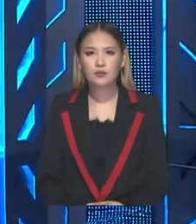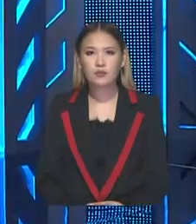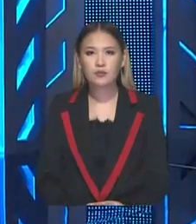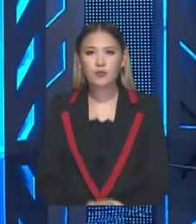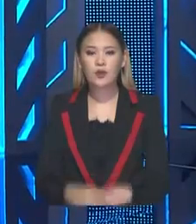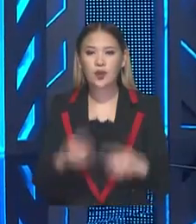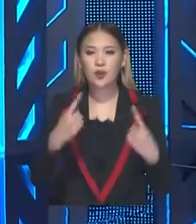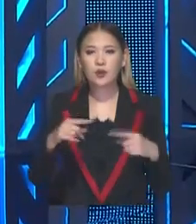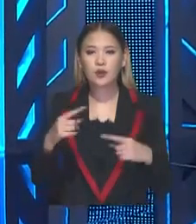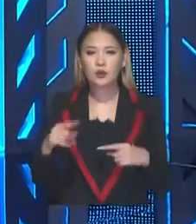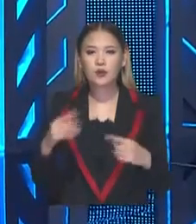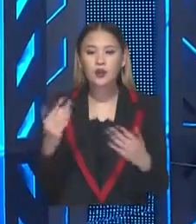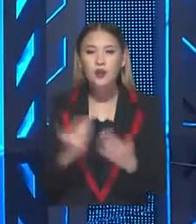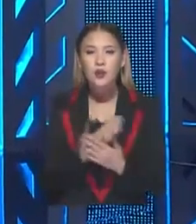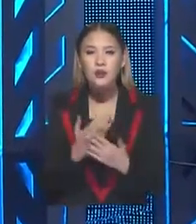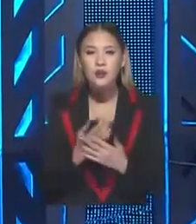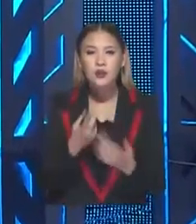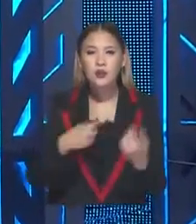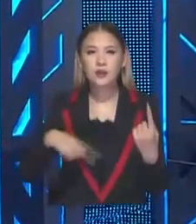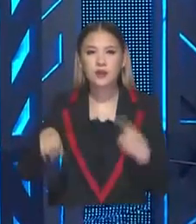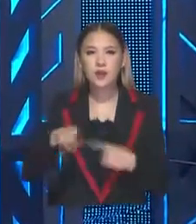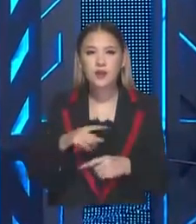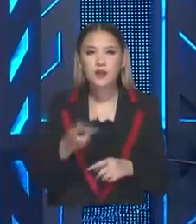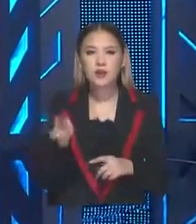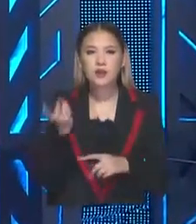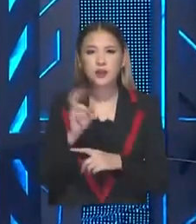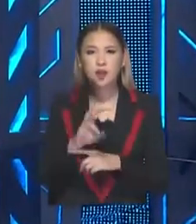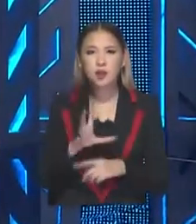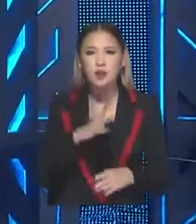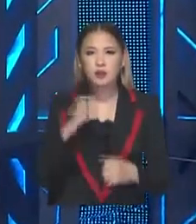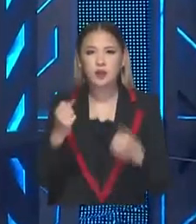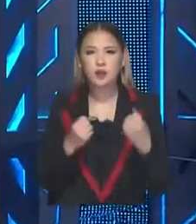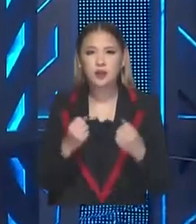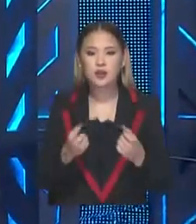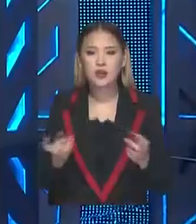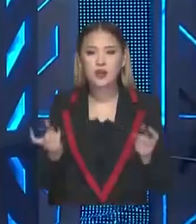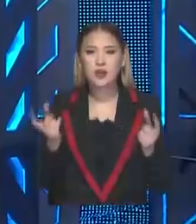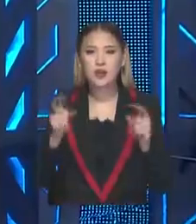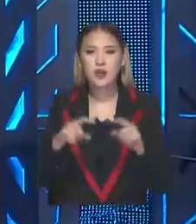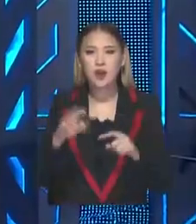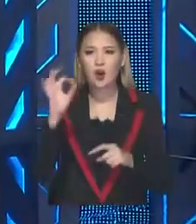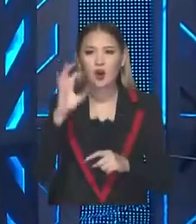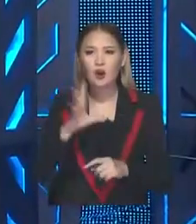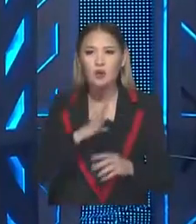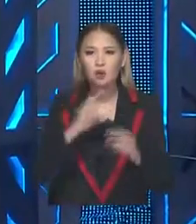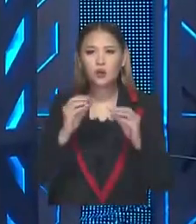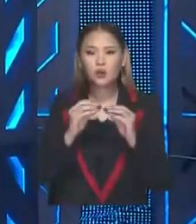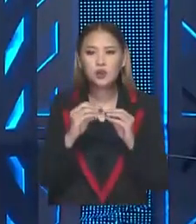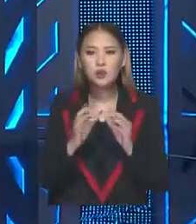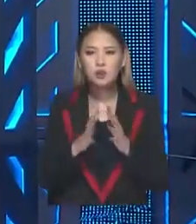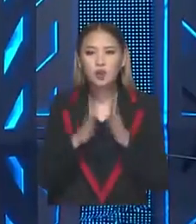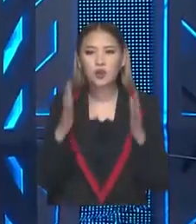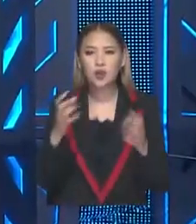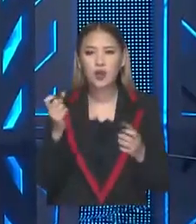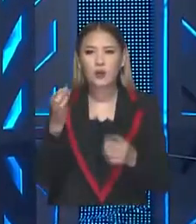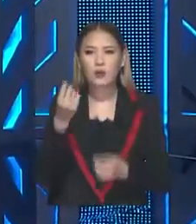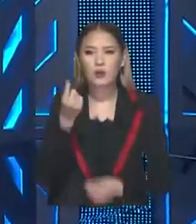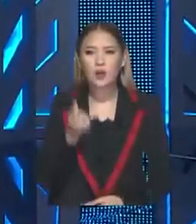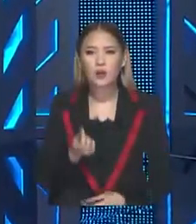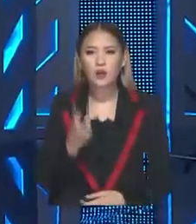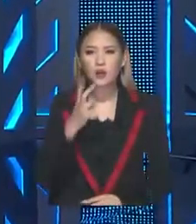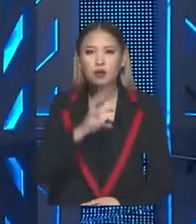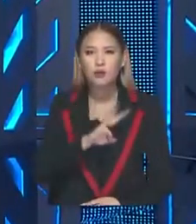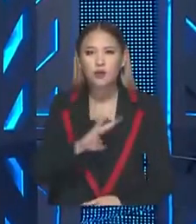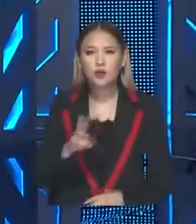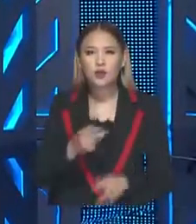Я өзге де жаңалықтар, сырттан кіргізілген көліктерді тіркеу кебі 10 есе арзандады. Бұрын 2 миллион теңгеден